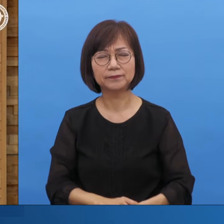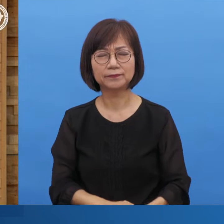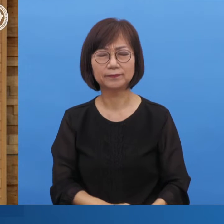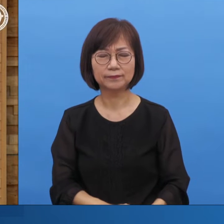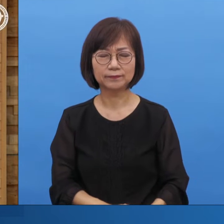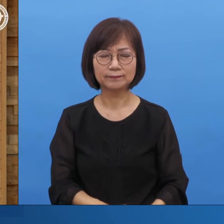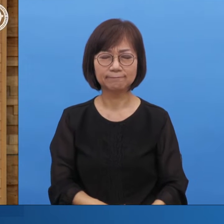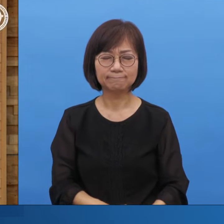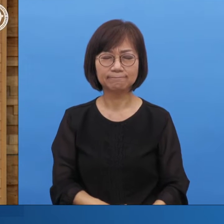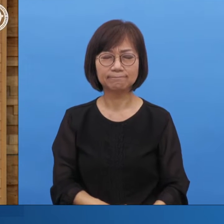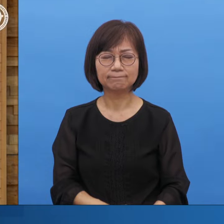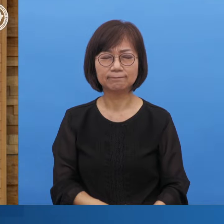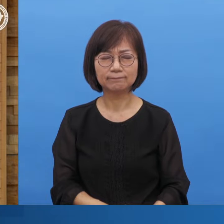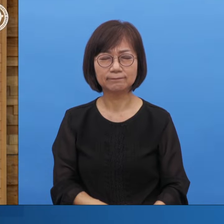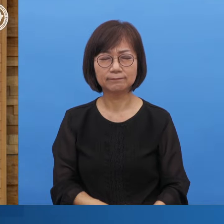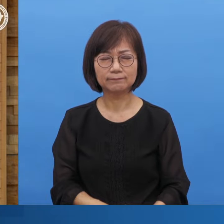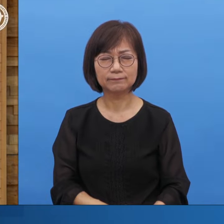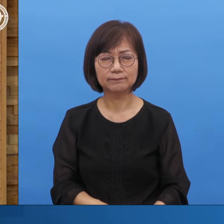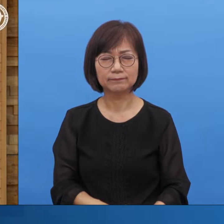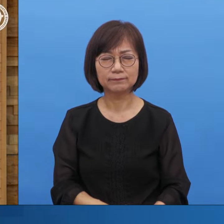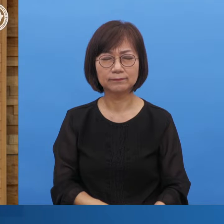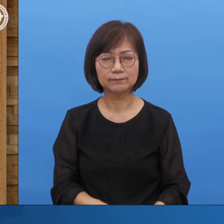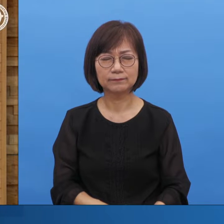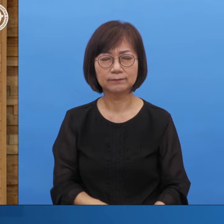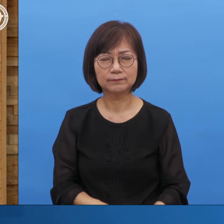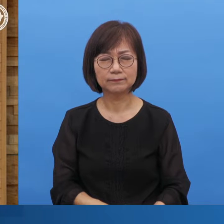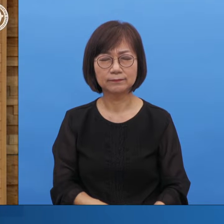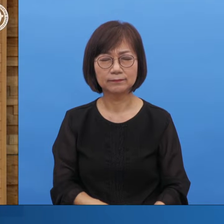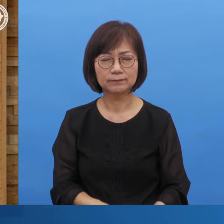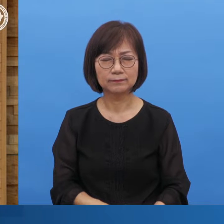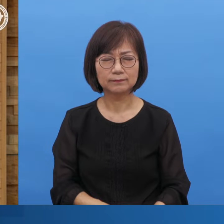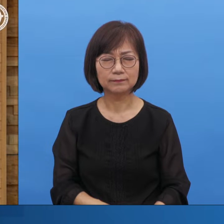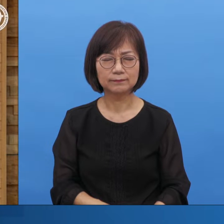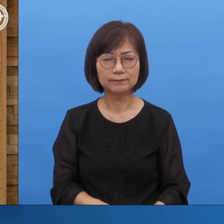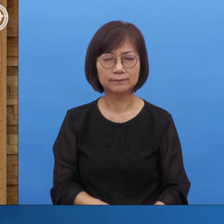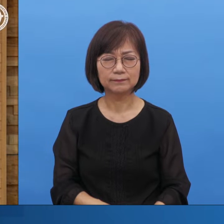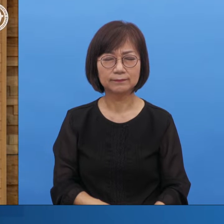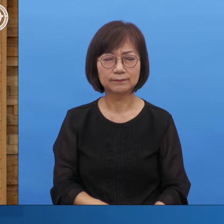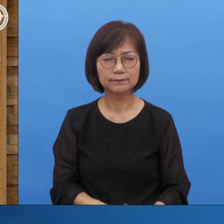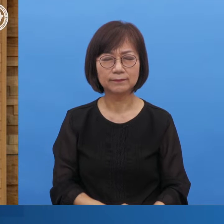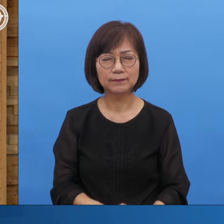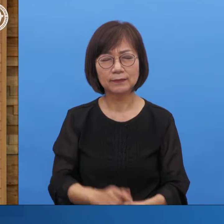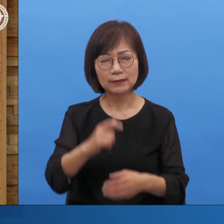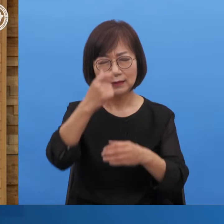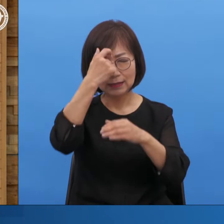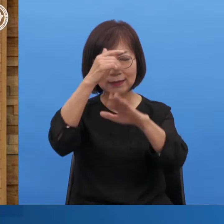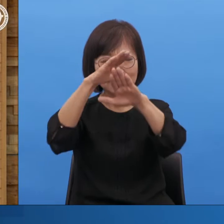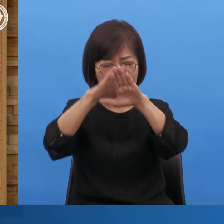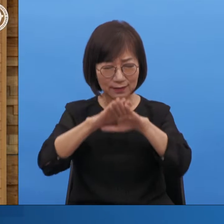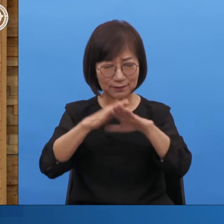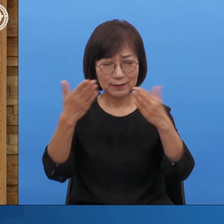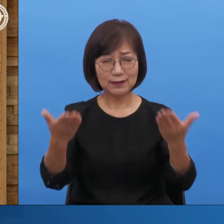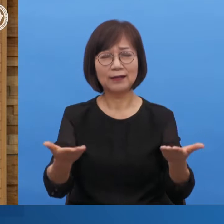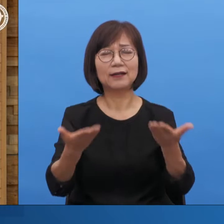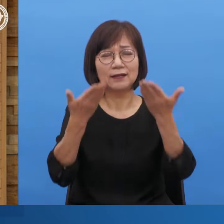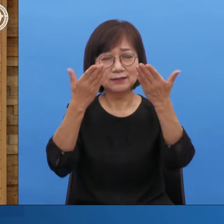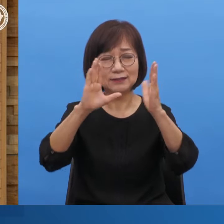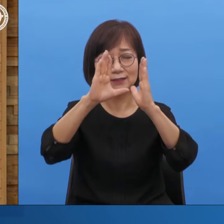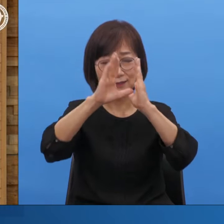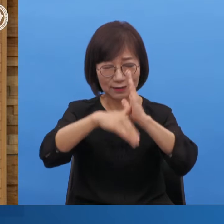nations around the world, and grant them the grace to grab hold of today's word as their covenant. 예배드리는 이 시간에